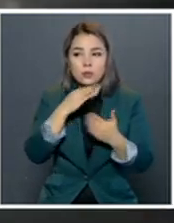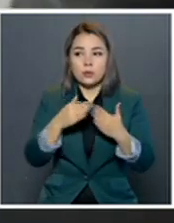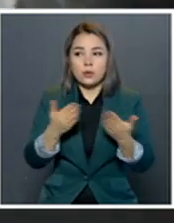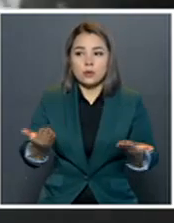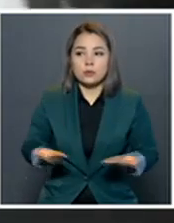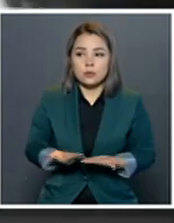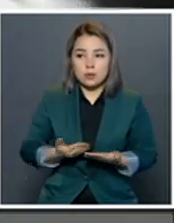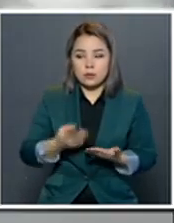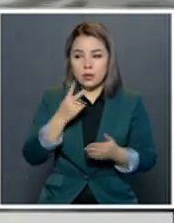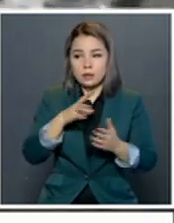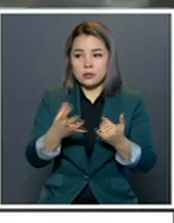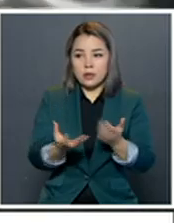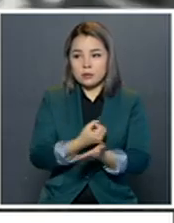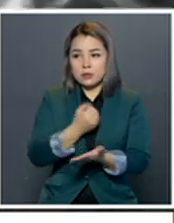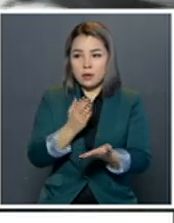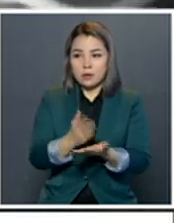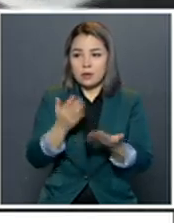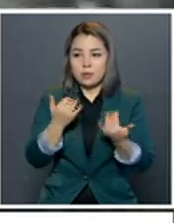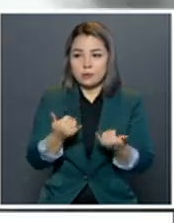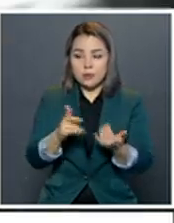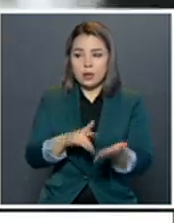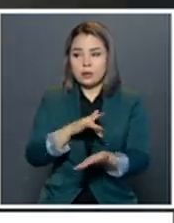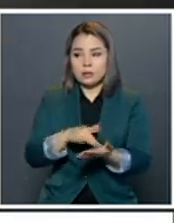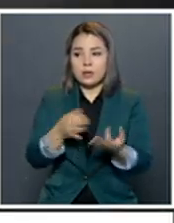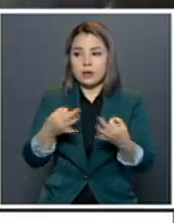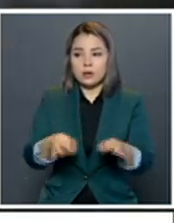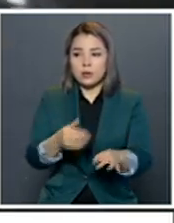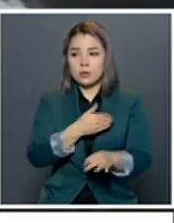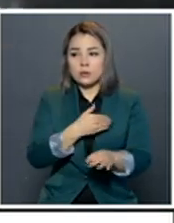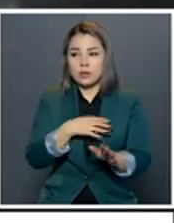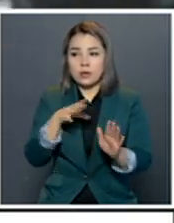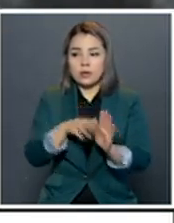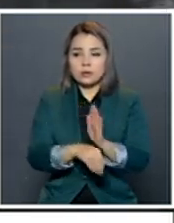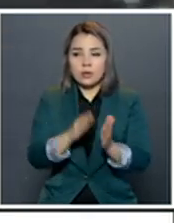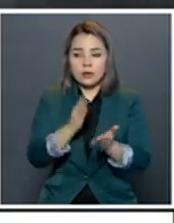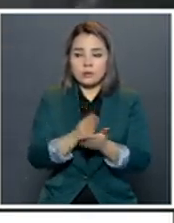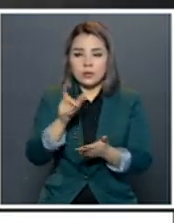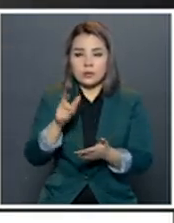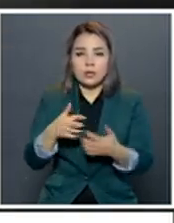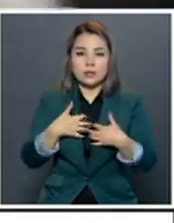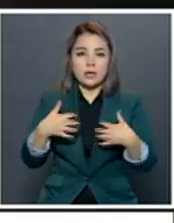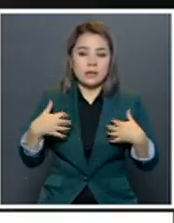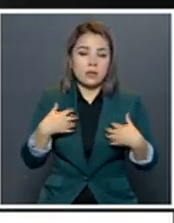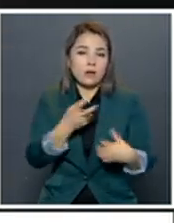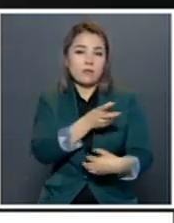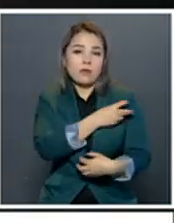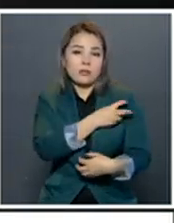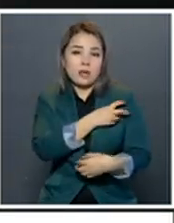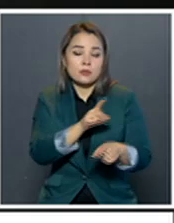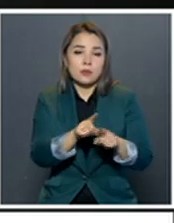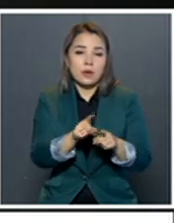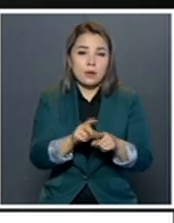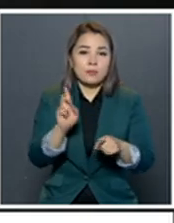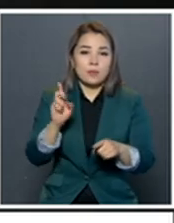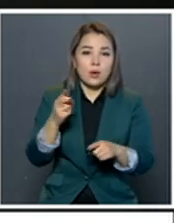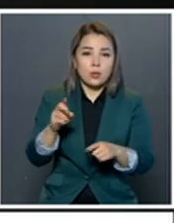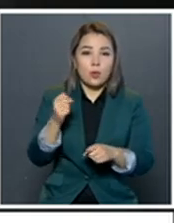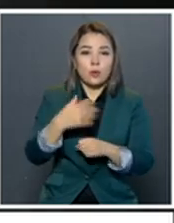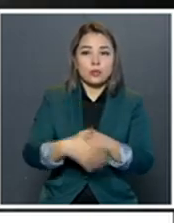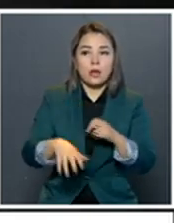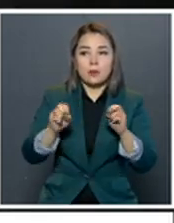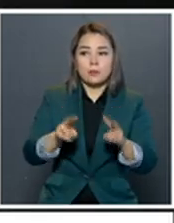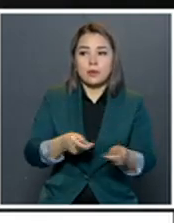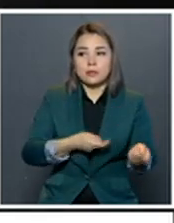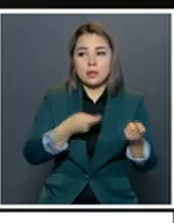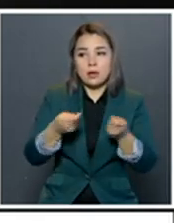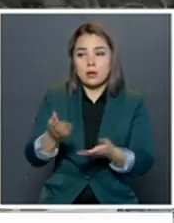үйдің жер төлесінен ұсталған болатын. Қала ішіне еркін кіріп мекенде болған түз тағысын ветеринарлар аула биологиялық орталыққа уақытша өткізген